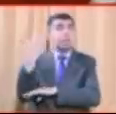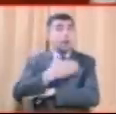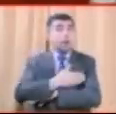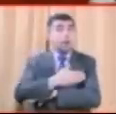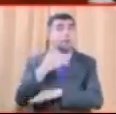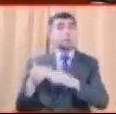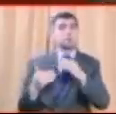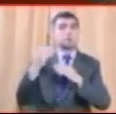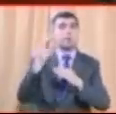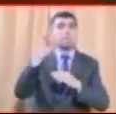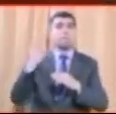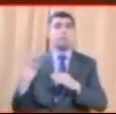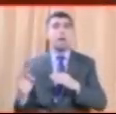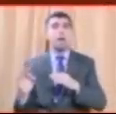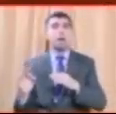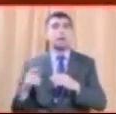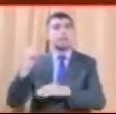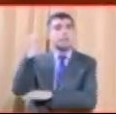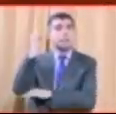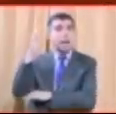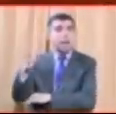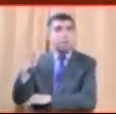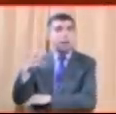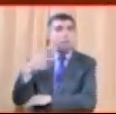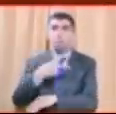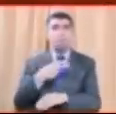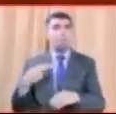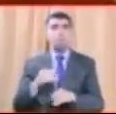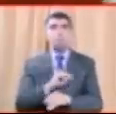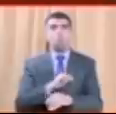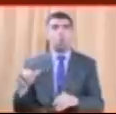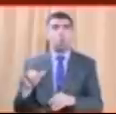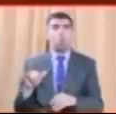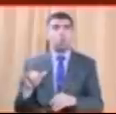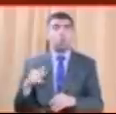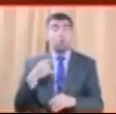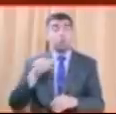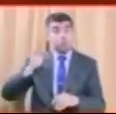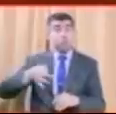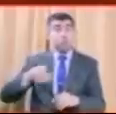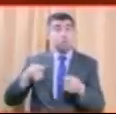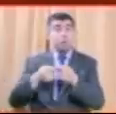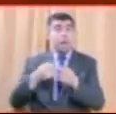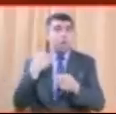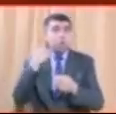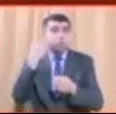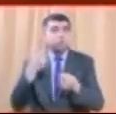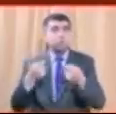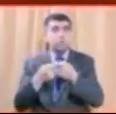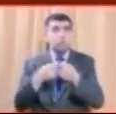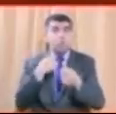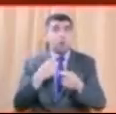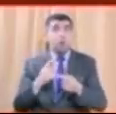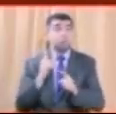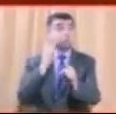وزدنا في التيفيا، ما عندهمش الحق يزيدوا في أتاي، ورحنا نطبقوا عليهم القانون إلى ما حشموش. راه استدعاهم وزير